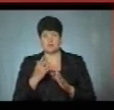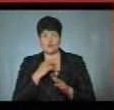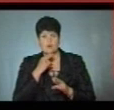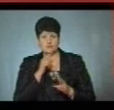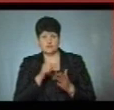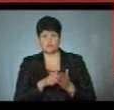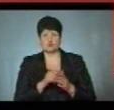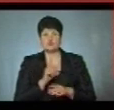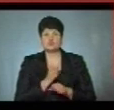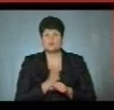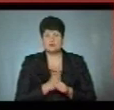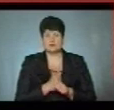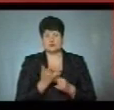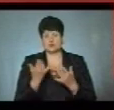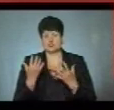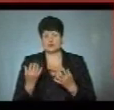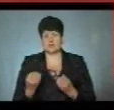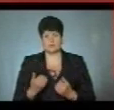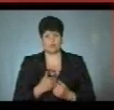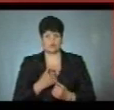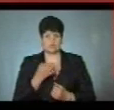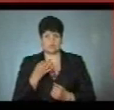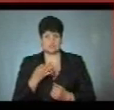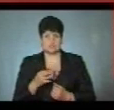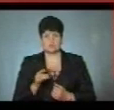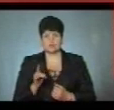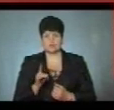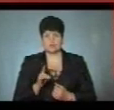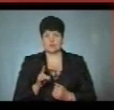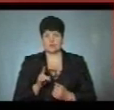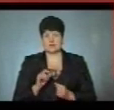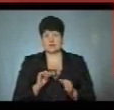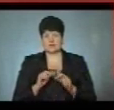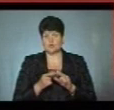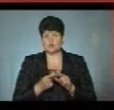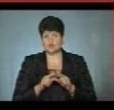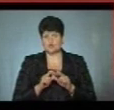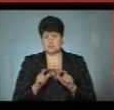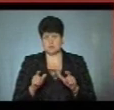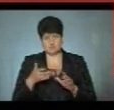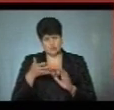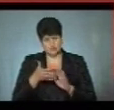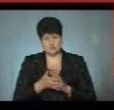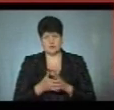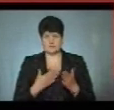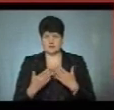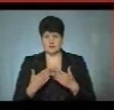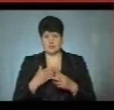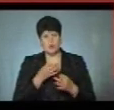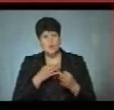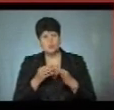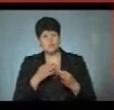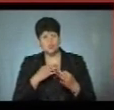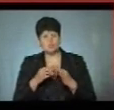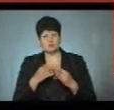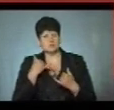увагу, зробити. Ну, на сьогоднішній день я хочу сказати, що керівник цього закладу віднісся з розумінням, консультується